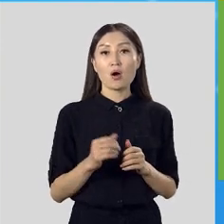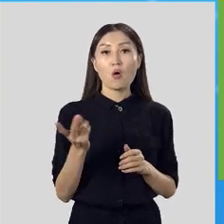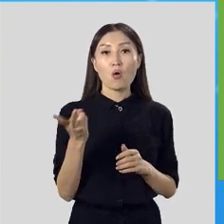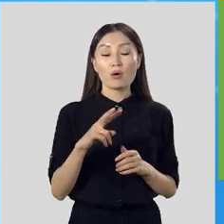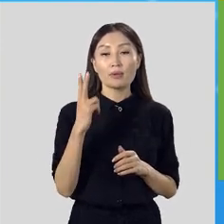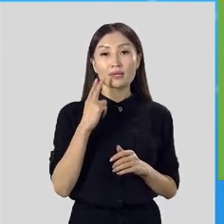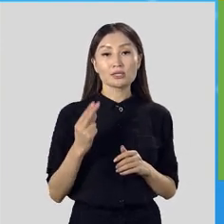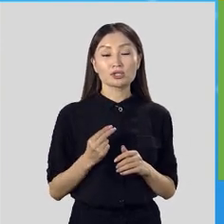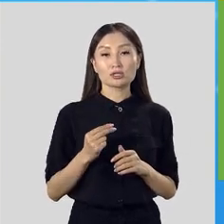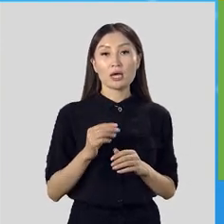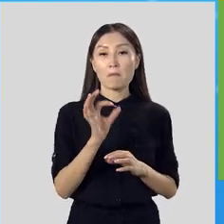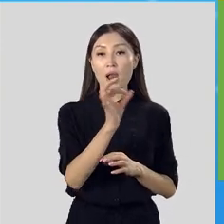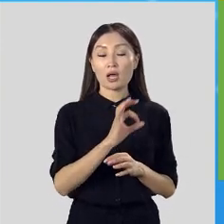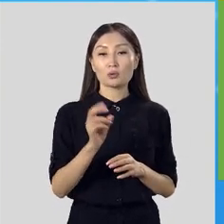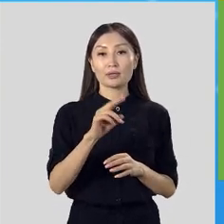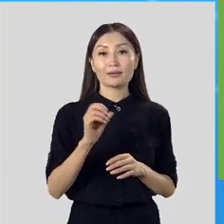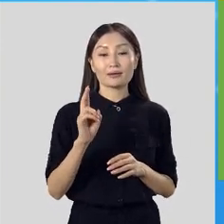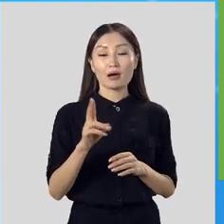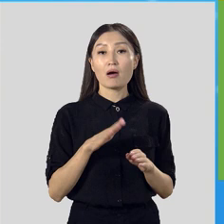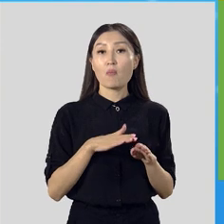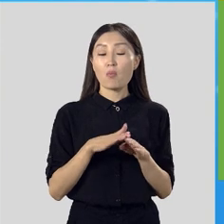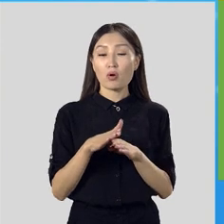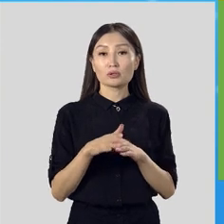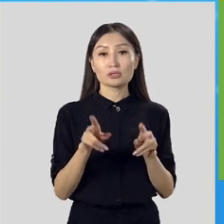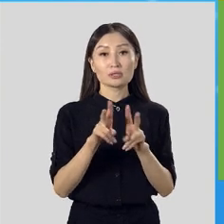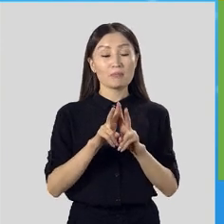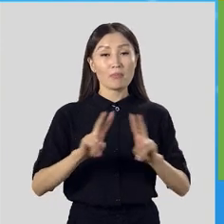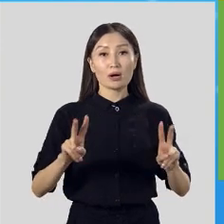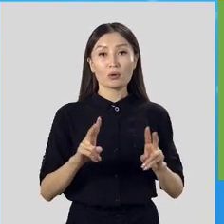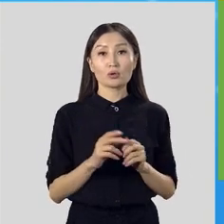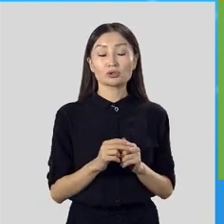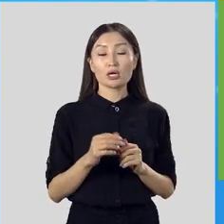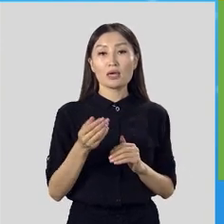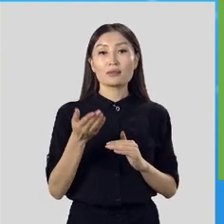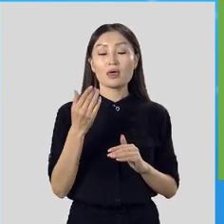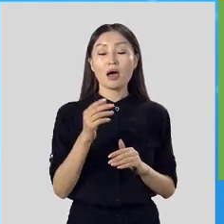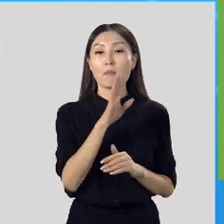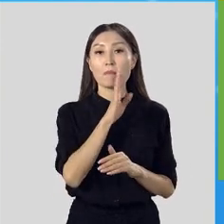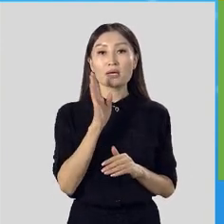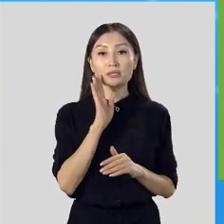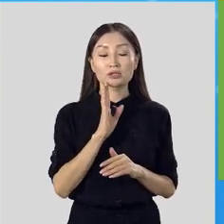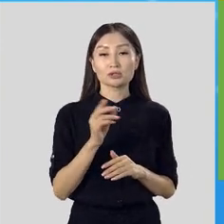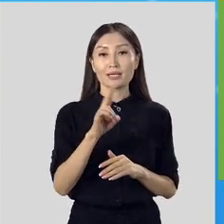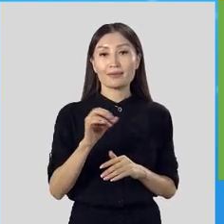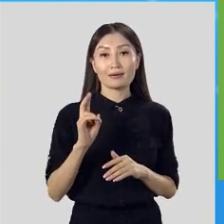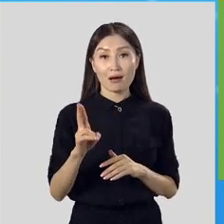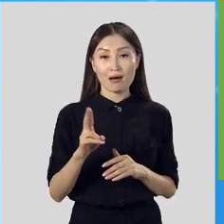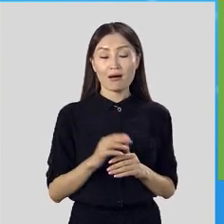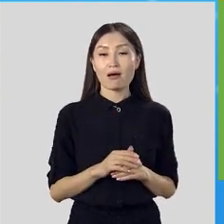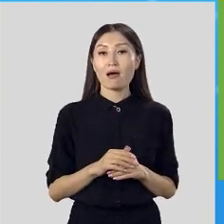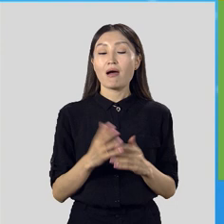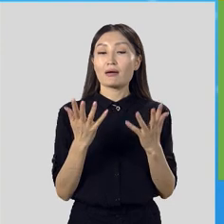обе дочерние молекулы ДНК полностью похожи на исходную материнскую ДНК.